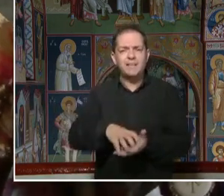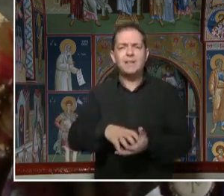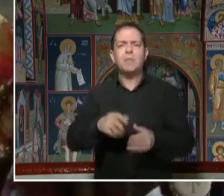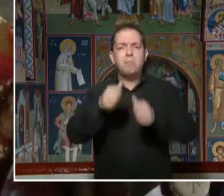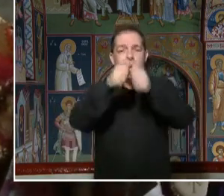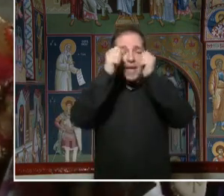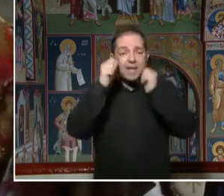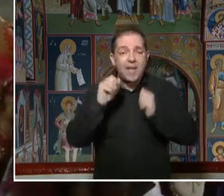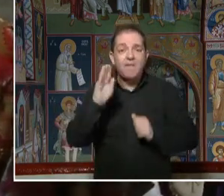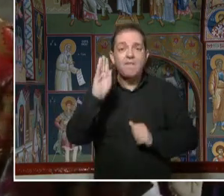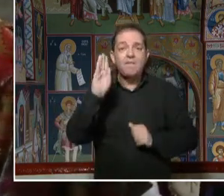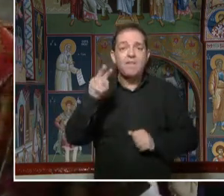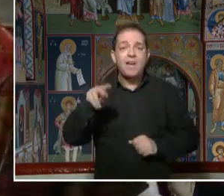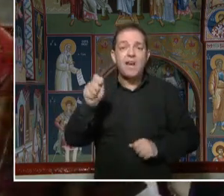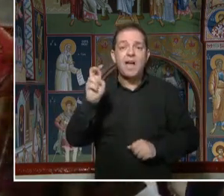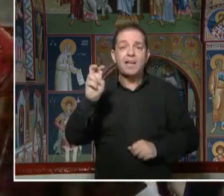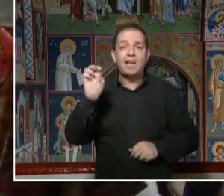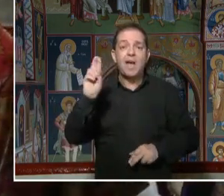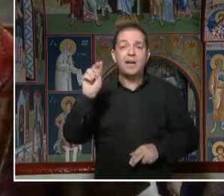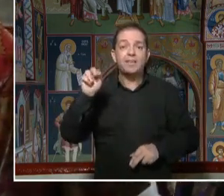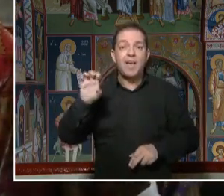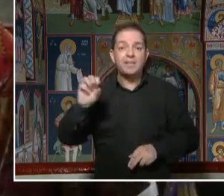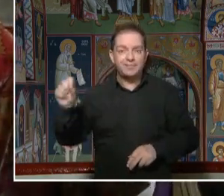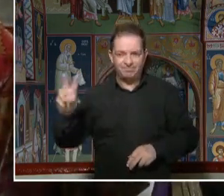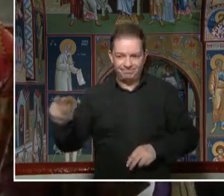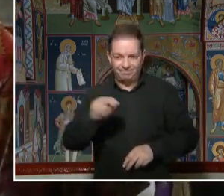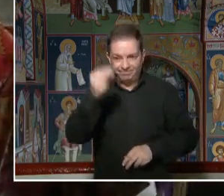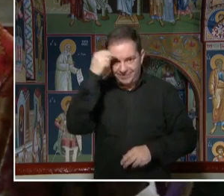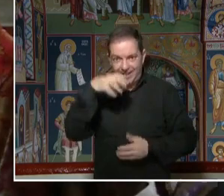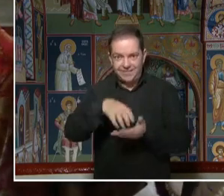ύμνο. Σήμερα βρισκόμεθα πάλι στο